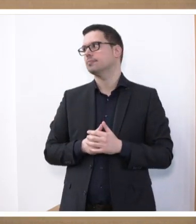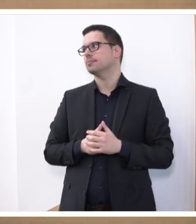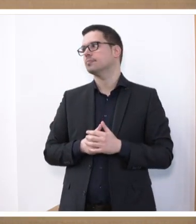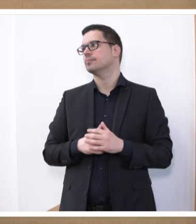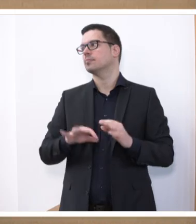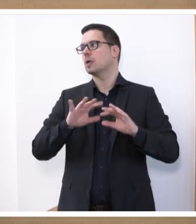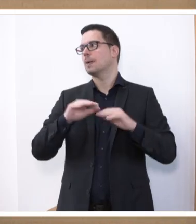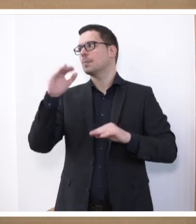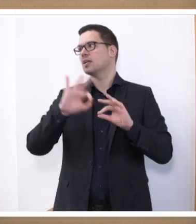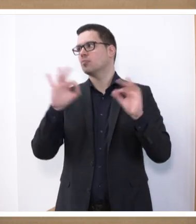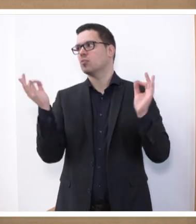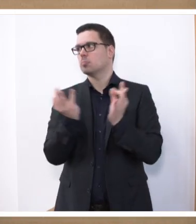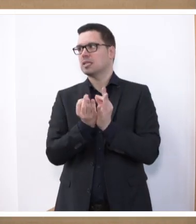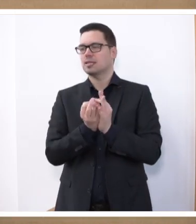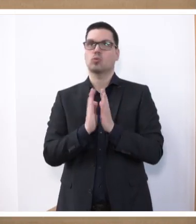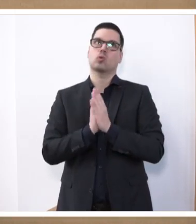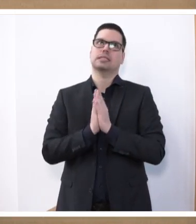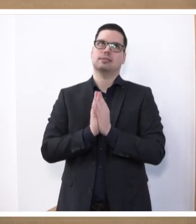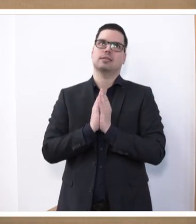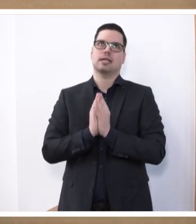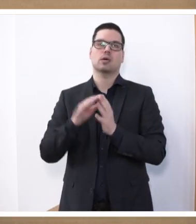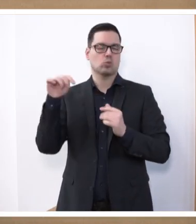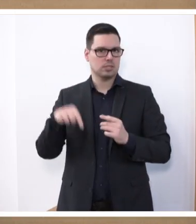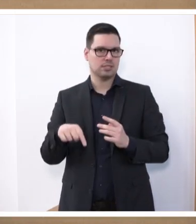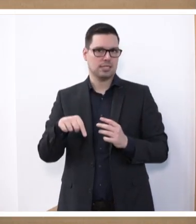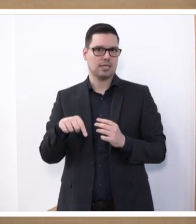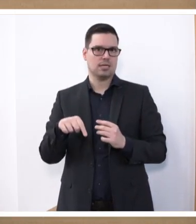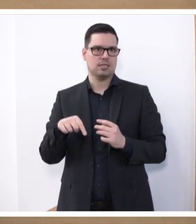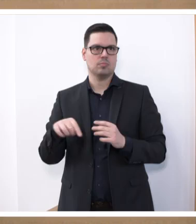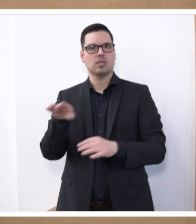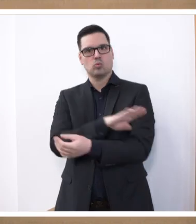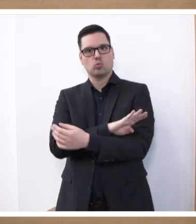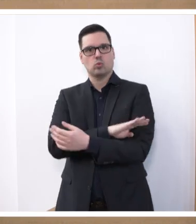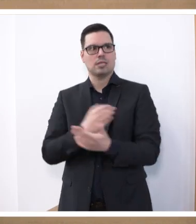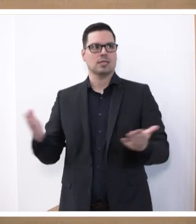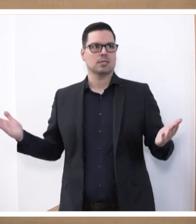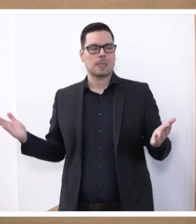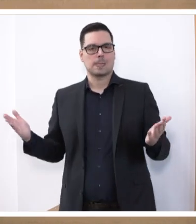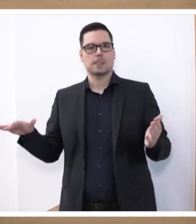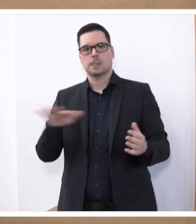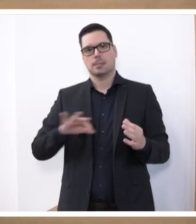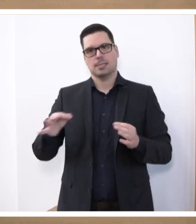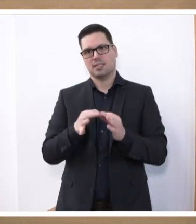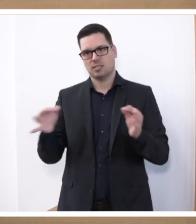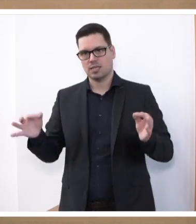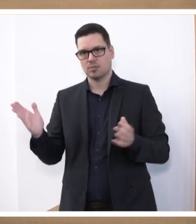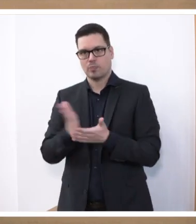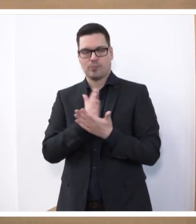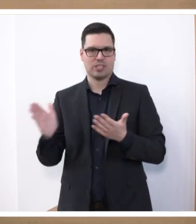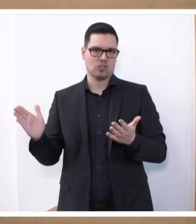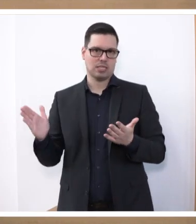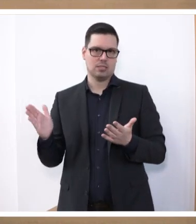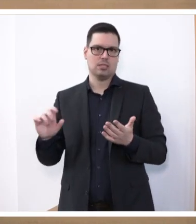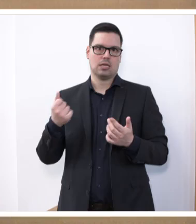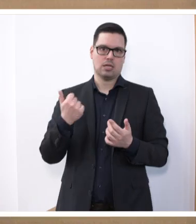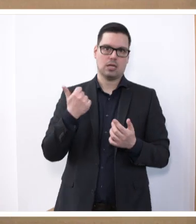mehr Familien muss man ja Gott sei Dank sagen auch hier bei uns bei den Kolleginnen und Kollegen im Landtag entscheiden sich ein